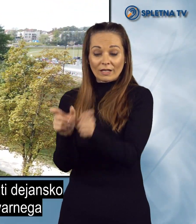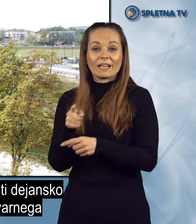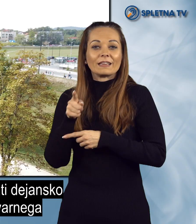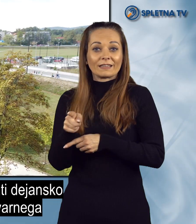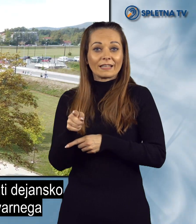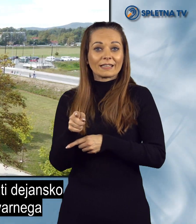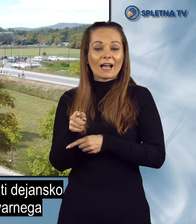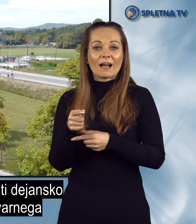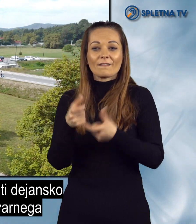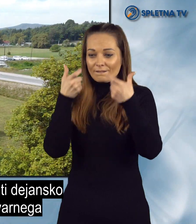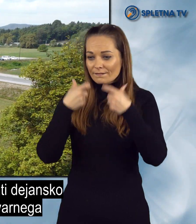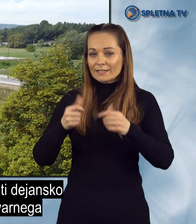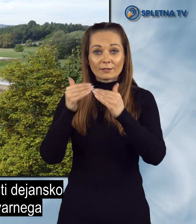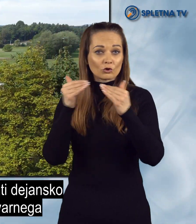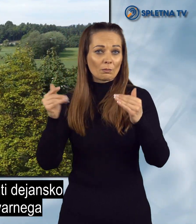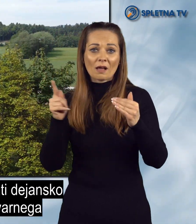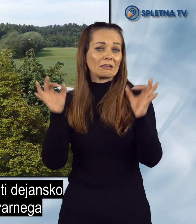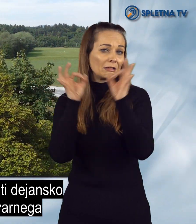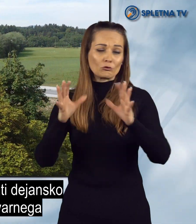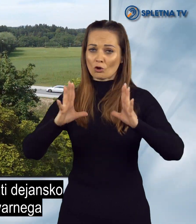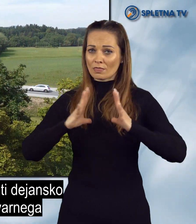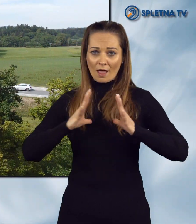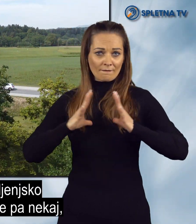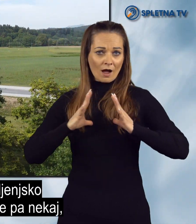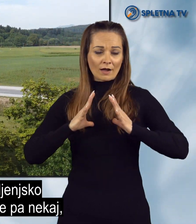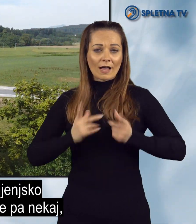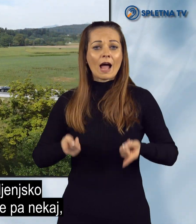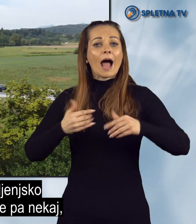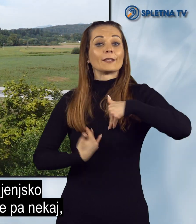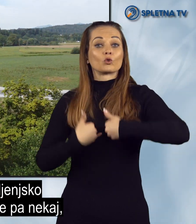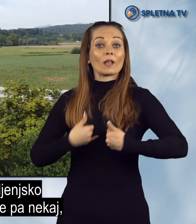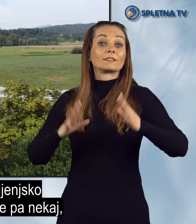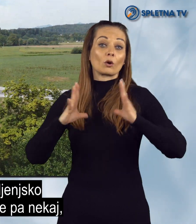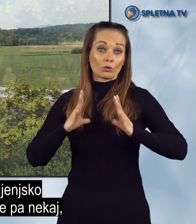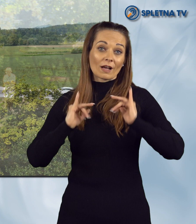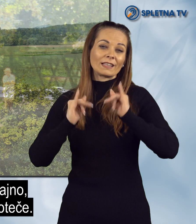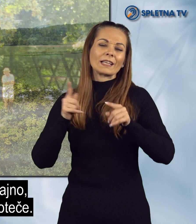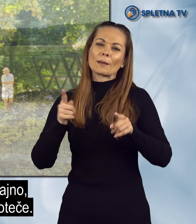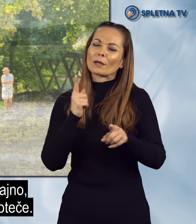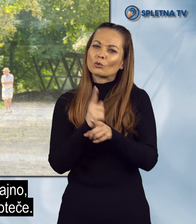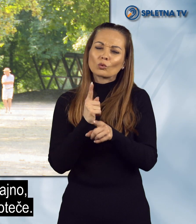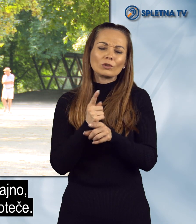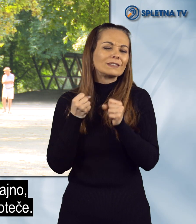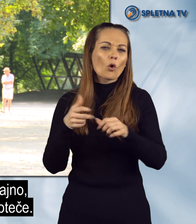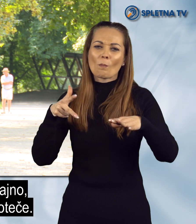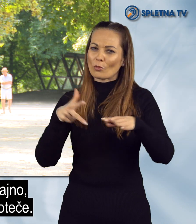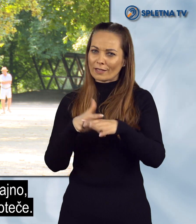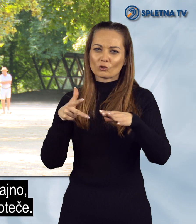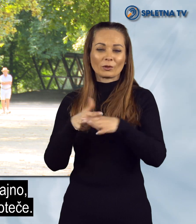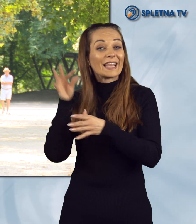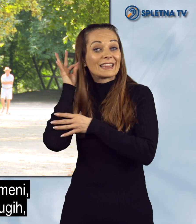tej fizični plati dejansko ni to nič nevarnega oziroma življenjsko ogrožajočega, je pa nekaj, kar je ekstremno, ekstremno